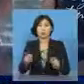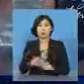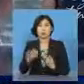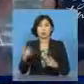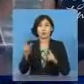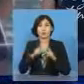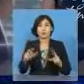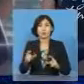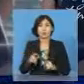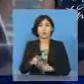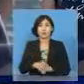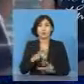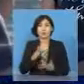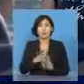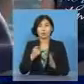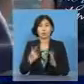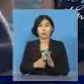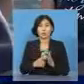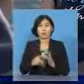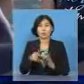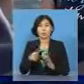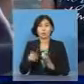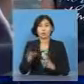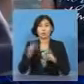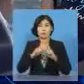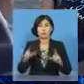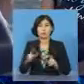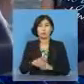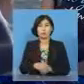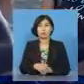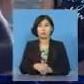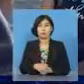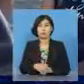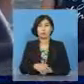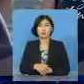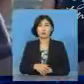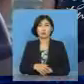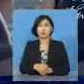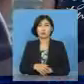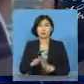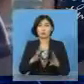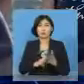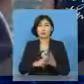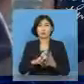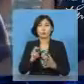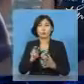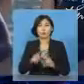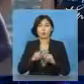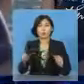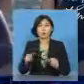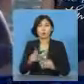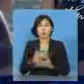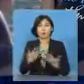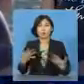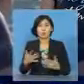Басқа мектептер, дірдай 17-ші, мысалы, гимназия мектебі, мен сол жын осы мектепке бердім. 9-ші гимназия ашты,